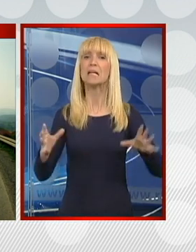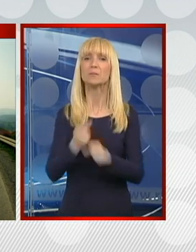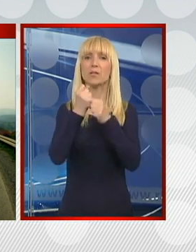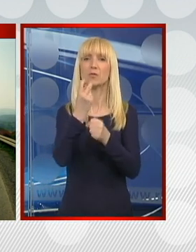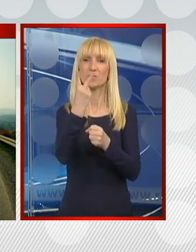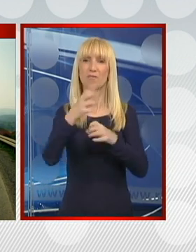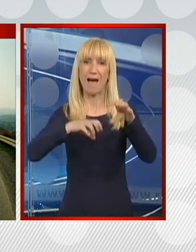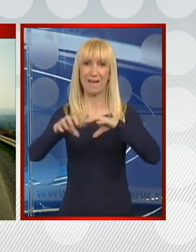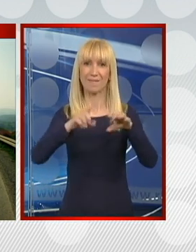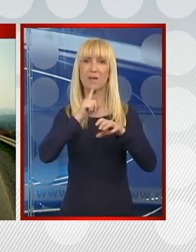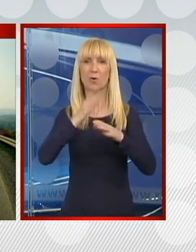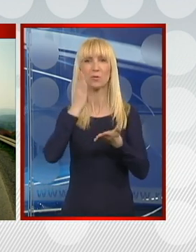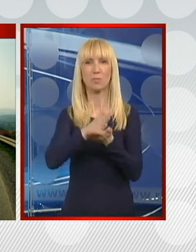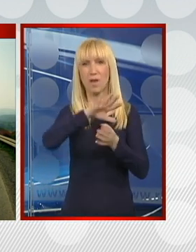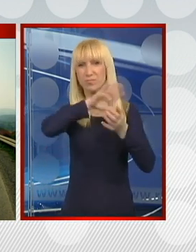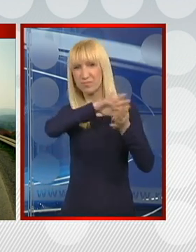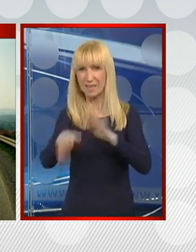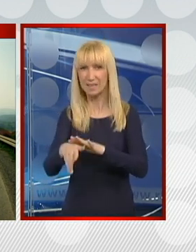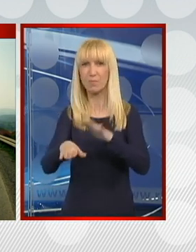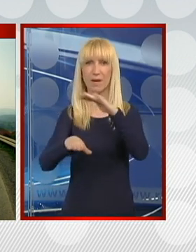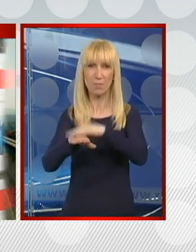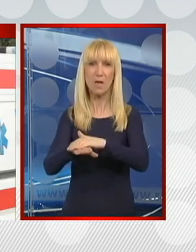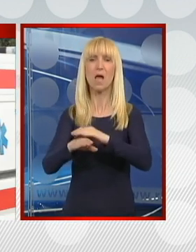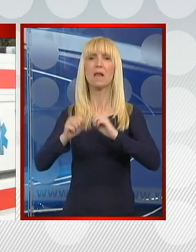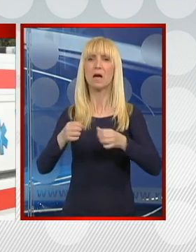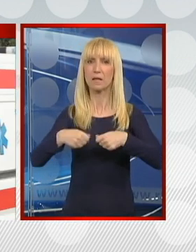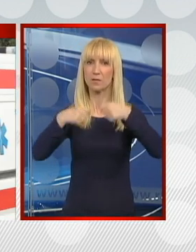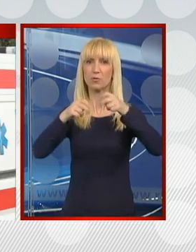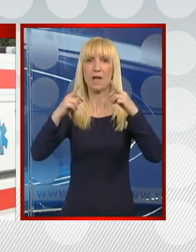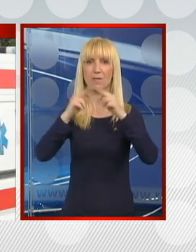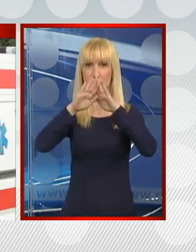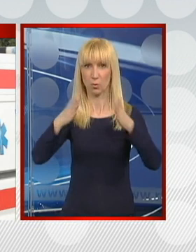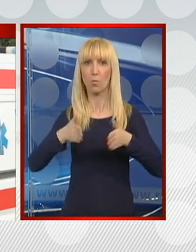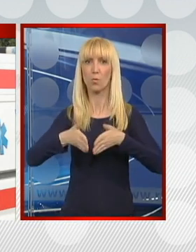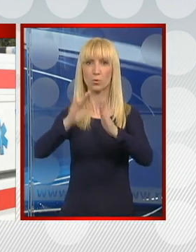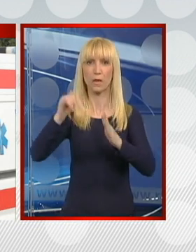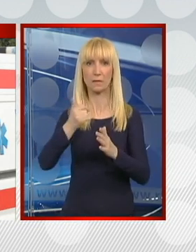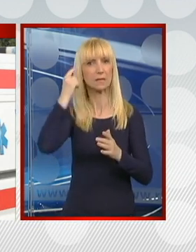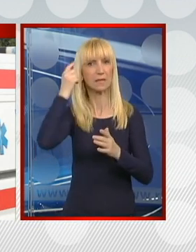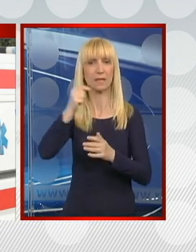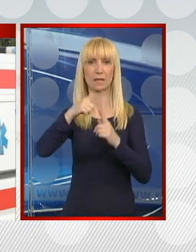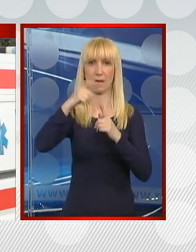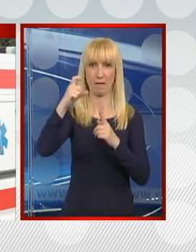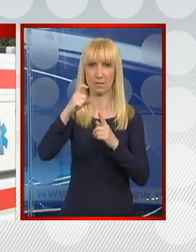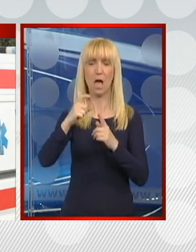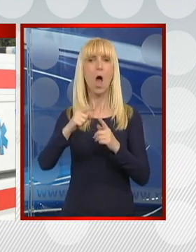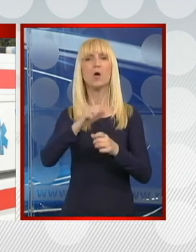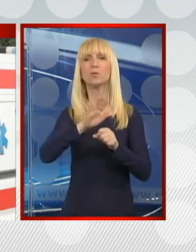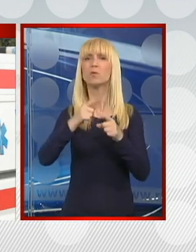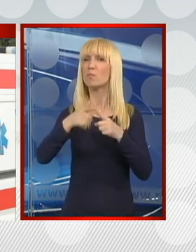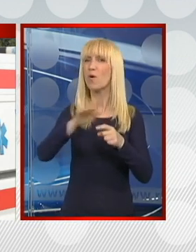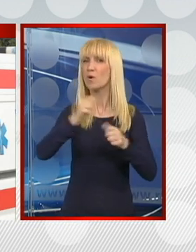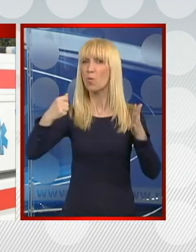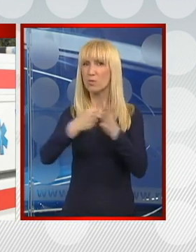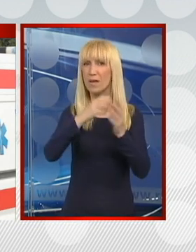Oslobođena su 2 radnika koja su bila zatrpana na gradilištu na Avalskom putu u Jajincima, saznaje RTS. Oni su od udara